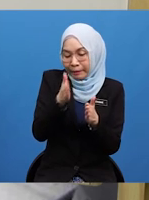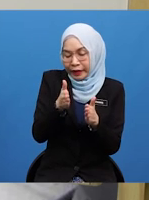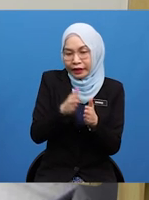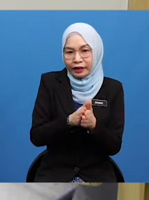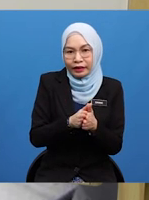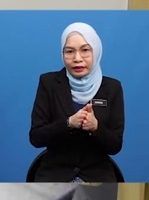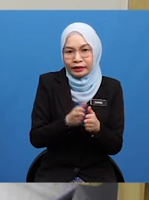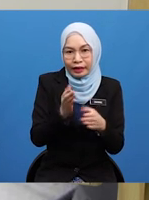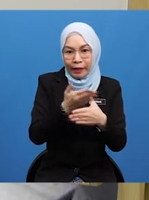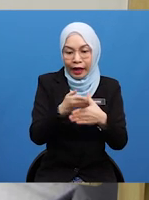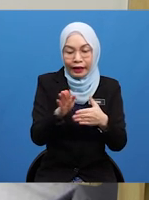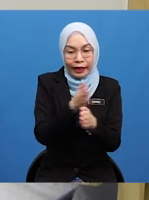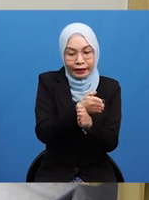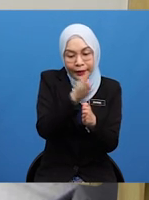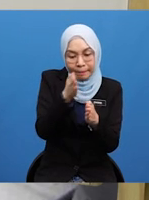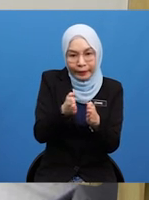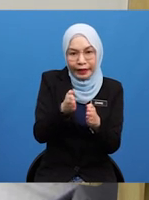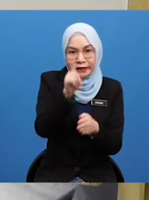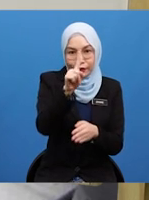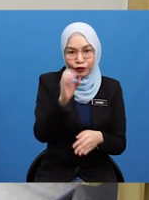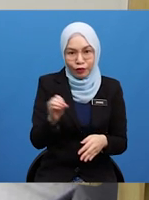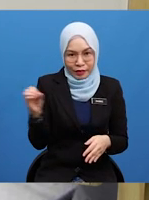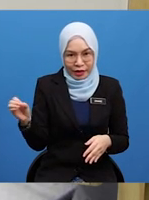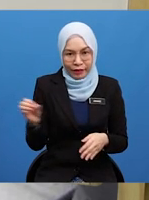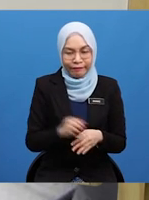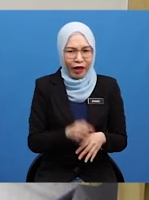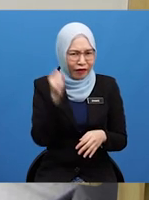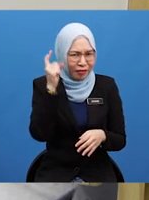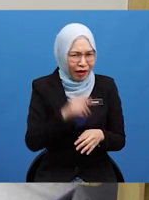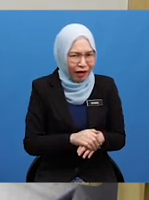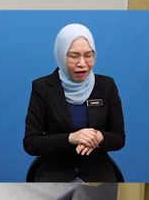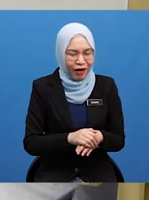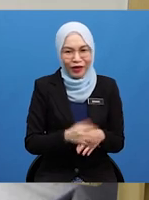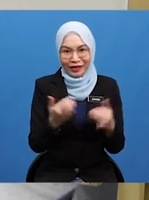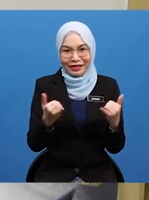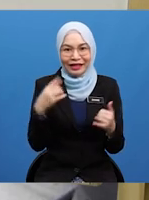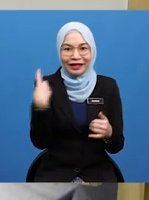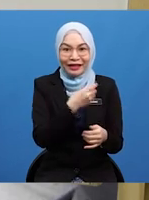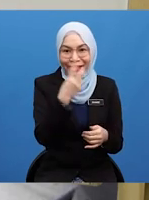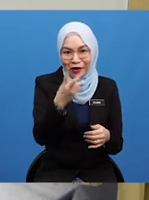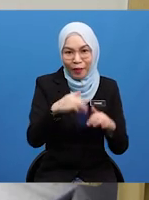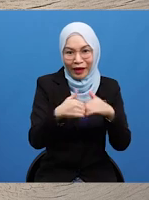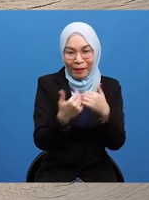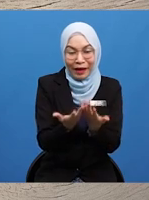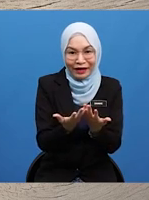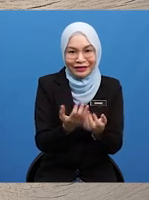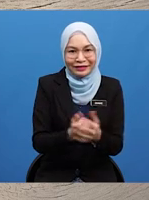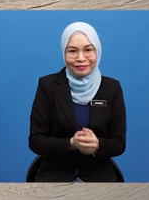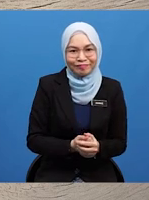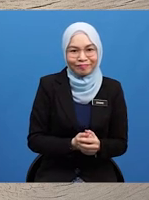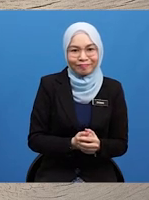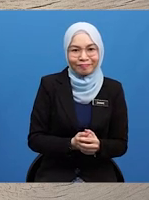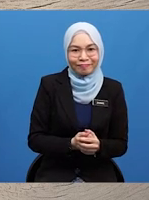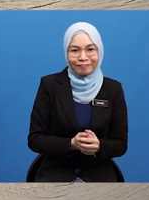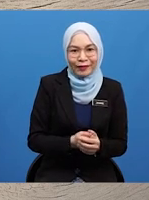murid-murid, kita lihat bagaimana mengukur luas bagi objek yang sekata. Cuba